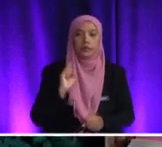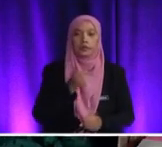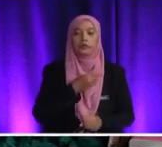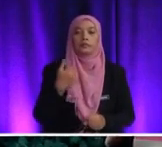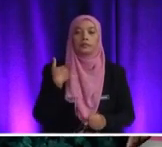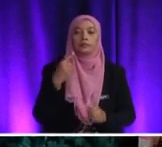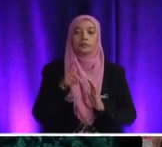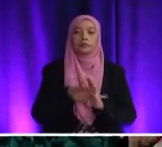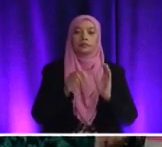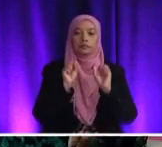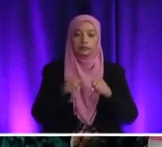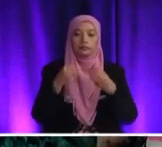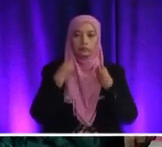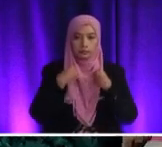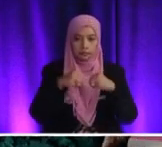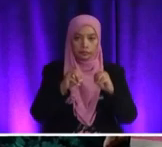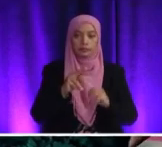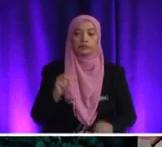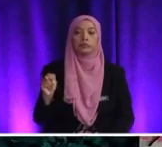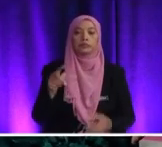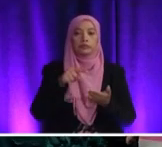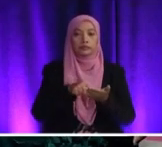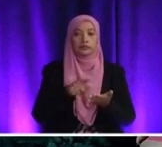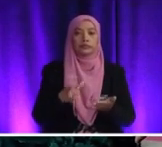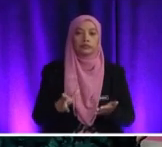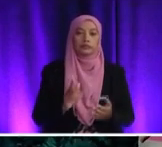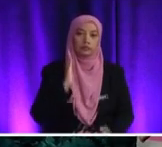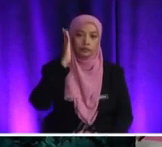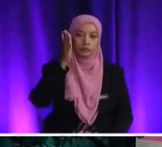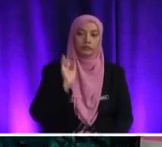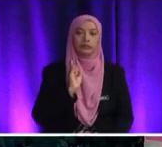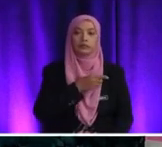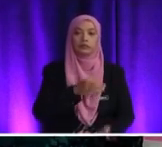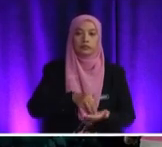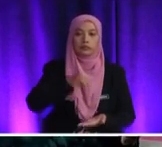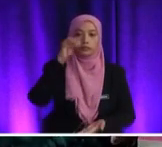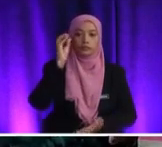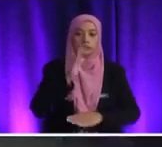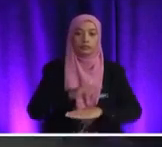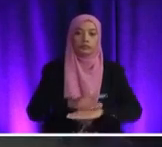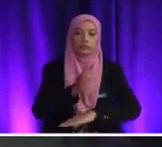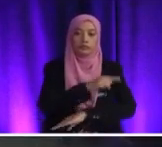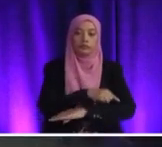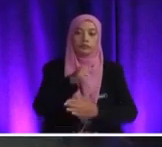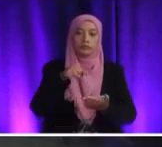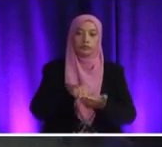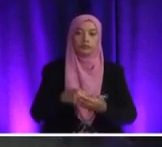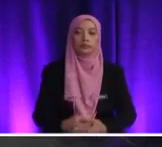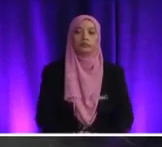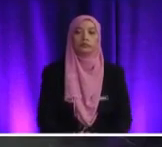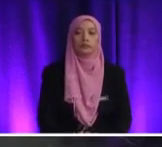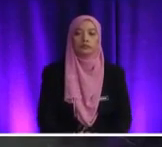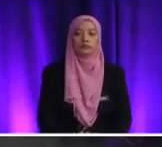pasaran ha jadi inilah yang akan kita pelajari pada hari ini juga nampaknya